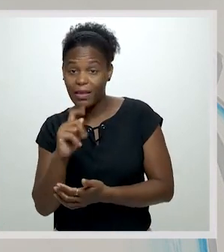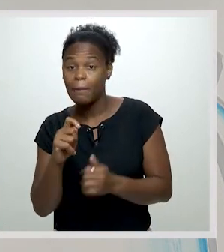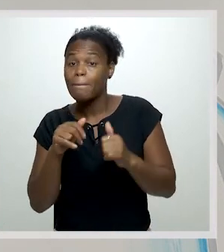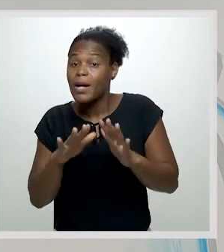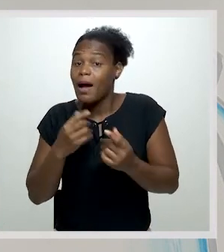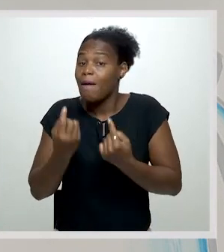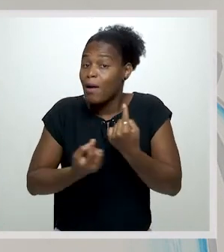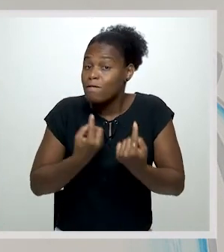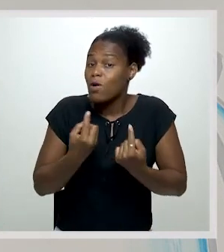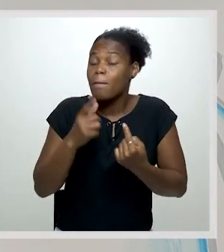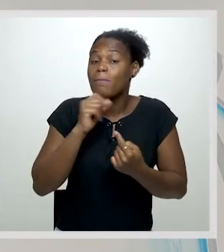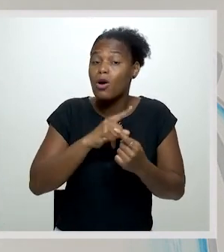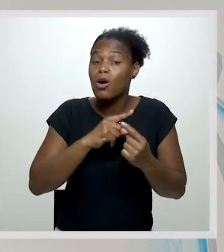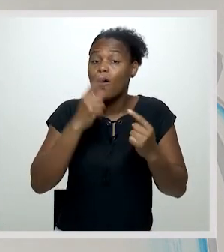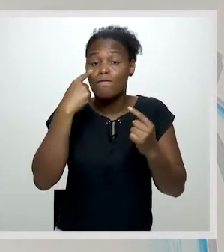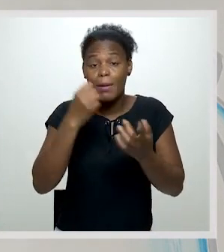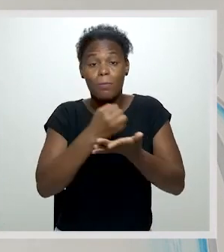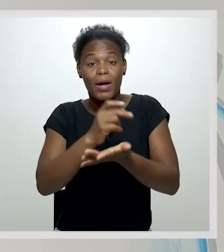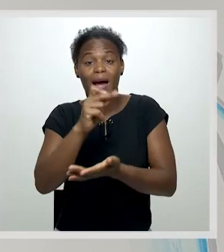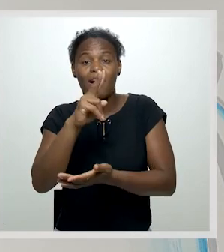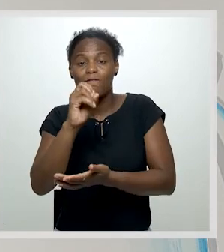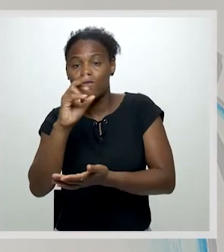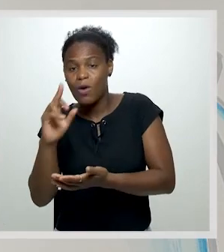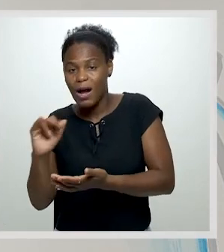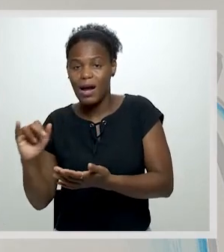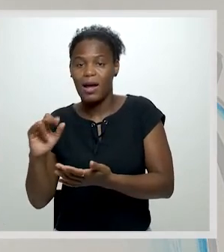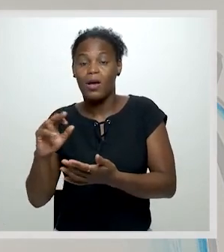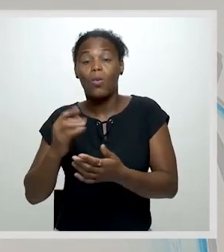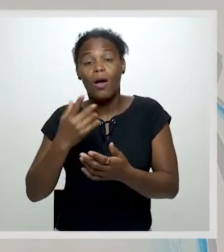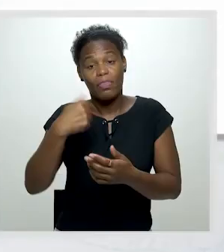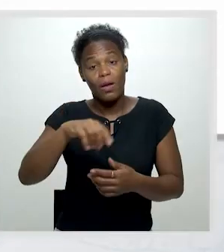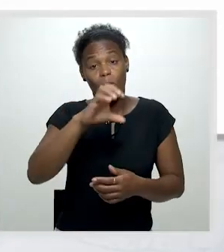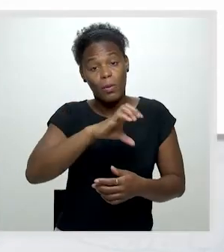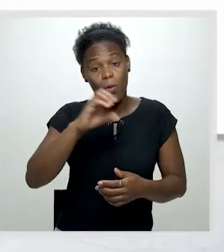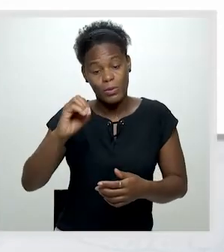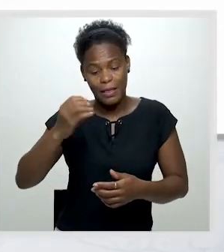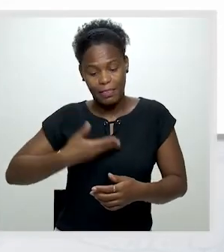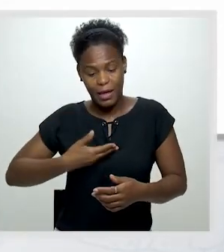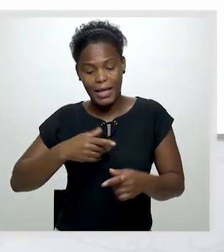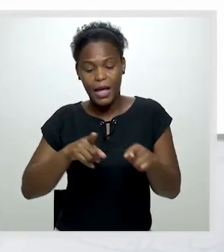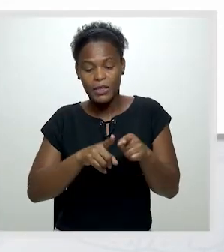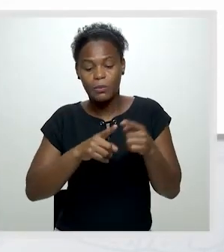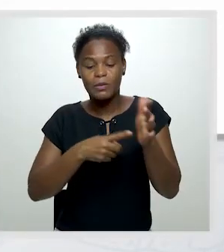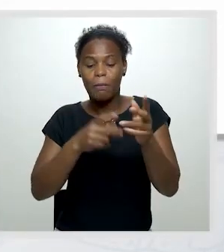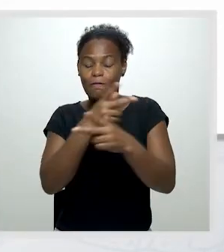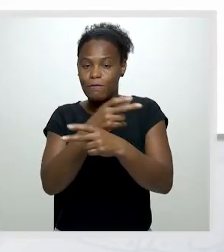avec l'auxiliaire avoir quand ils sont accompagnés d'un complément d'objet direct, ce qui est le cas dans cette